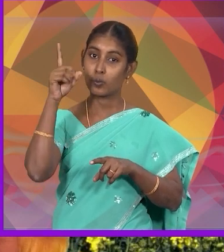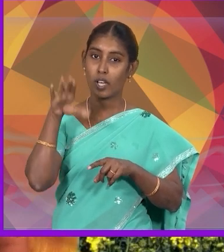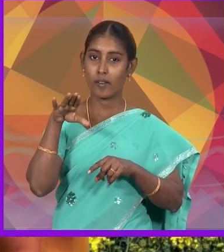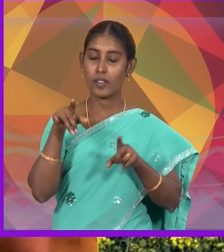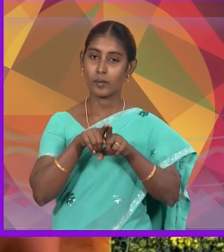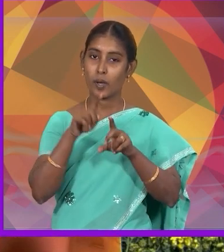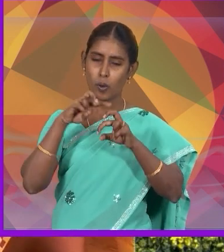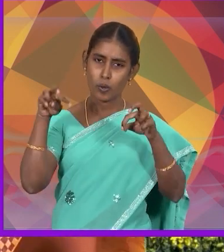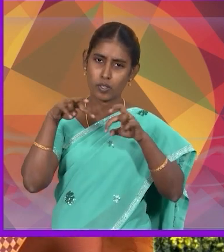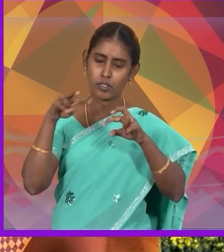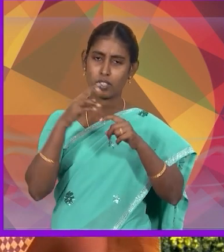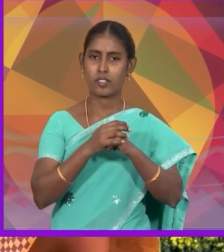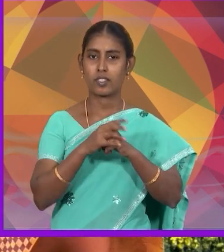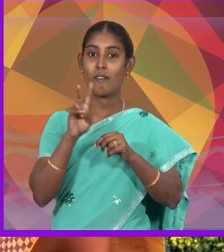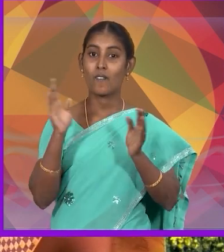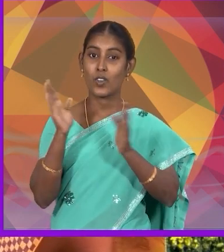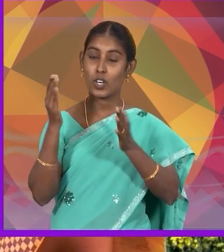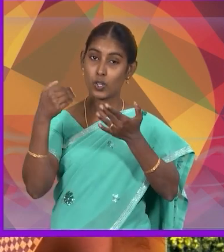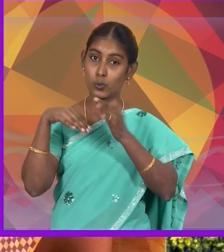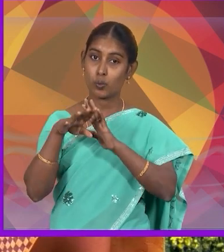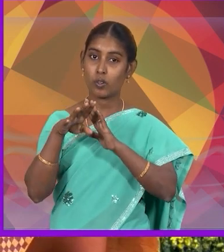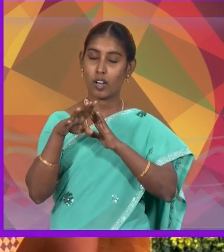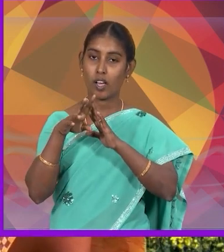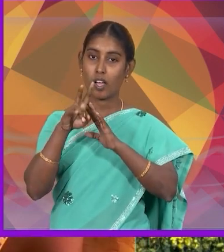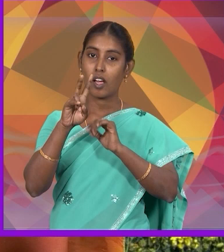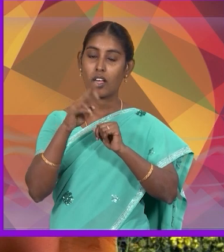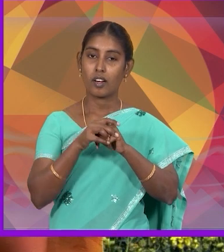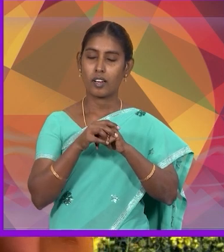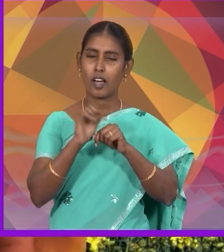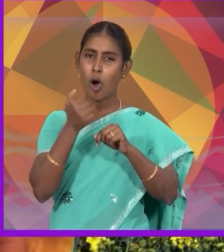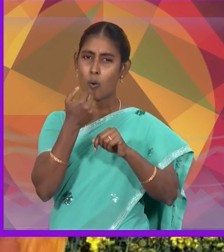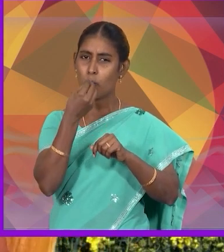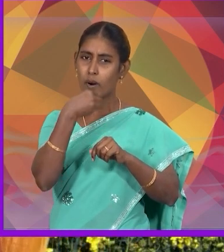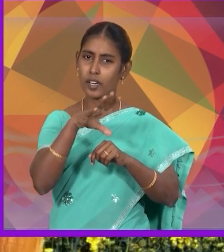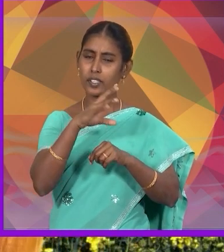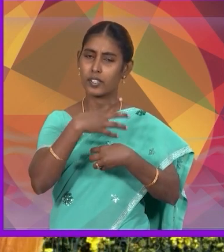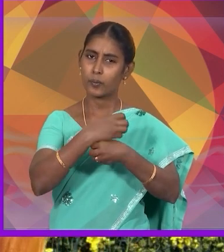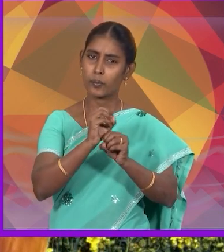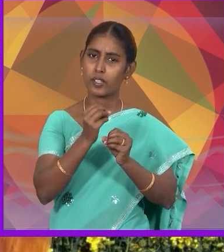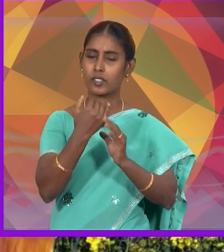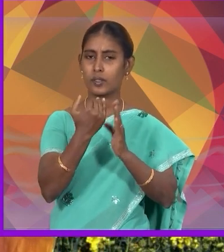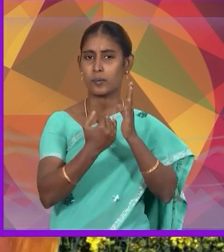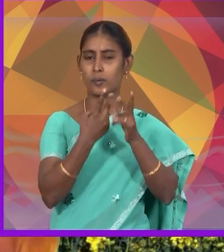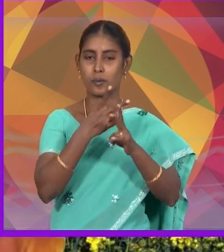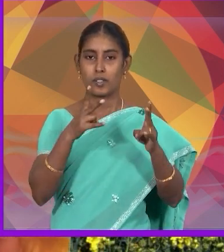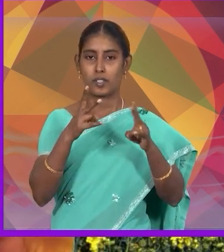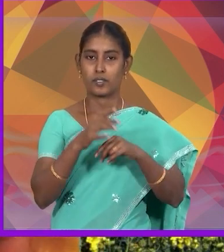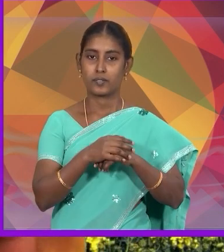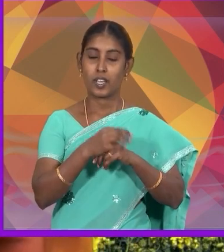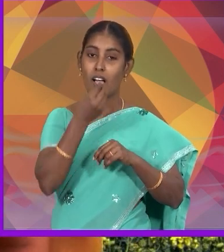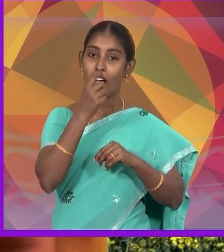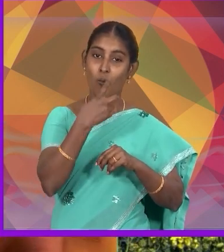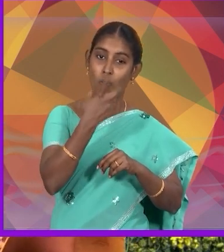பாடலோட வடிவம், அது எப்படி இதுன்னு ஆராய்ச்சிக்காக ஒரு தனி குளம் அமைச்சிருக்காங்க. அதுக்கு மிதவை இலக்கியம் என்றும்